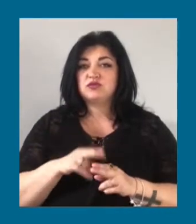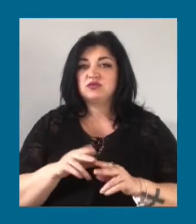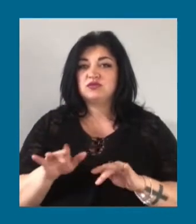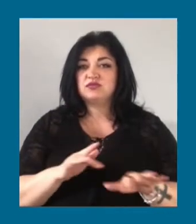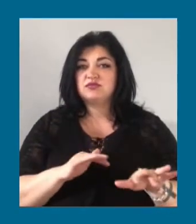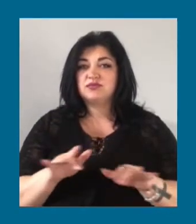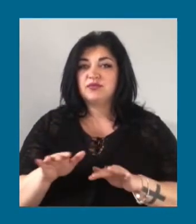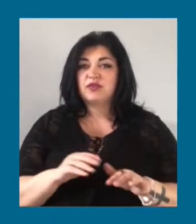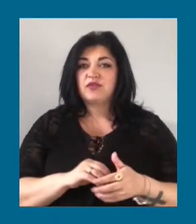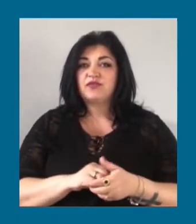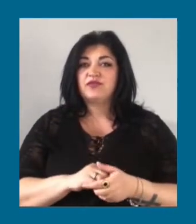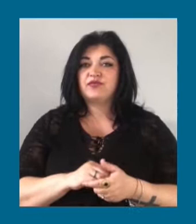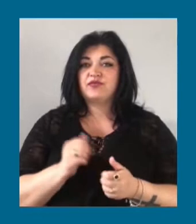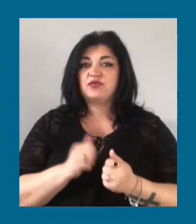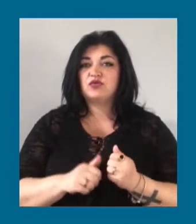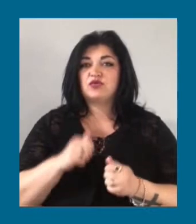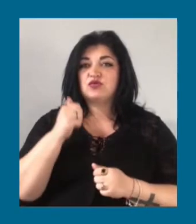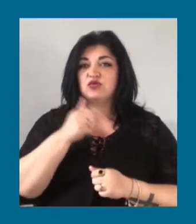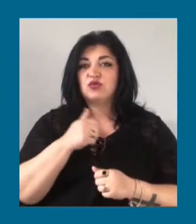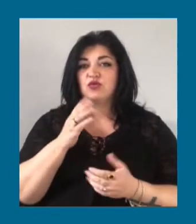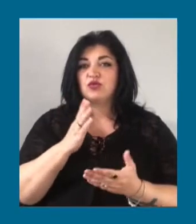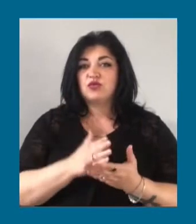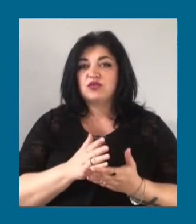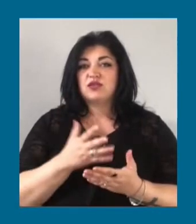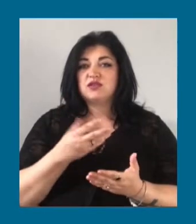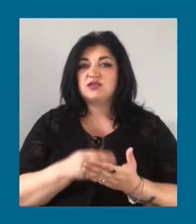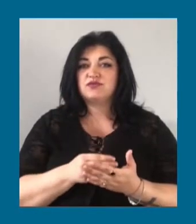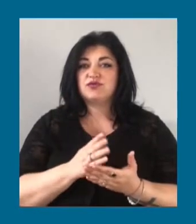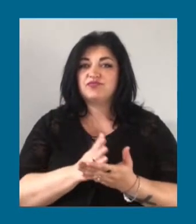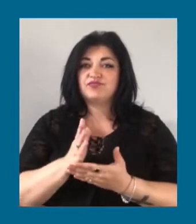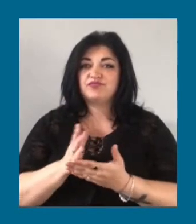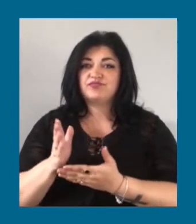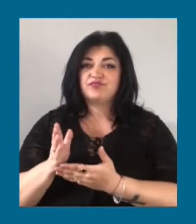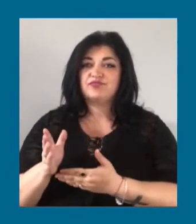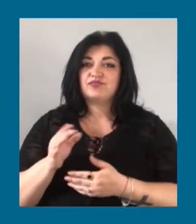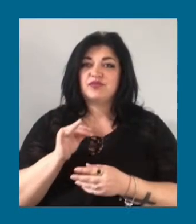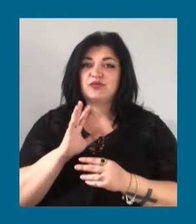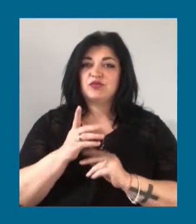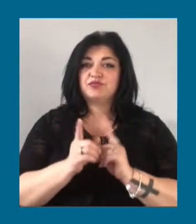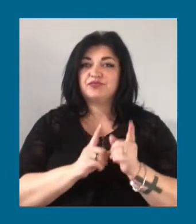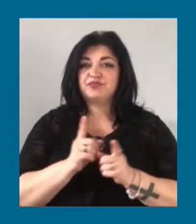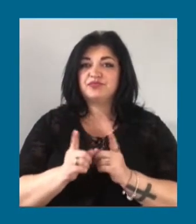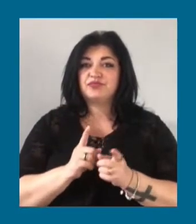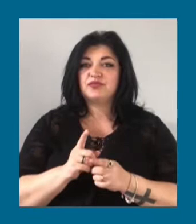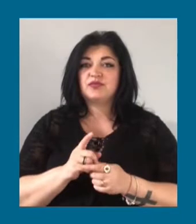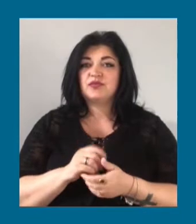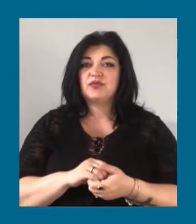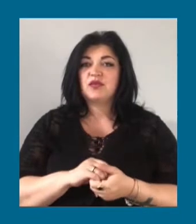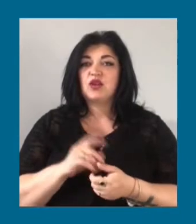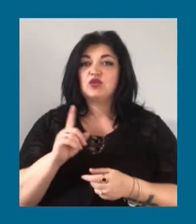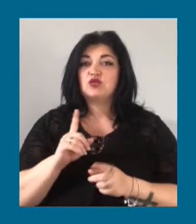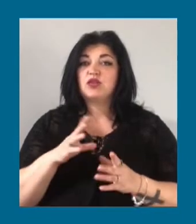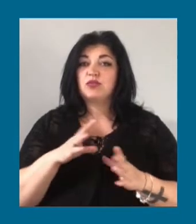кожного року чую розмову, що завтра тут буде будинки чи нове ТРТ. Натомість нічого такого не відбулося. Щодо